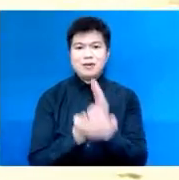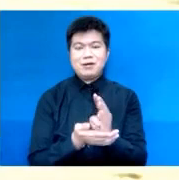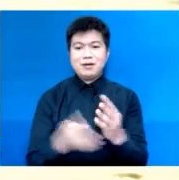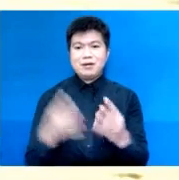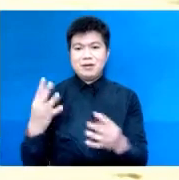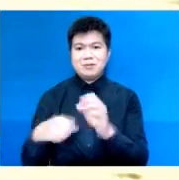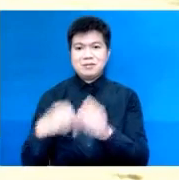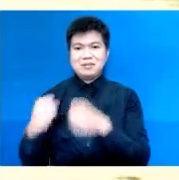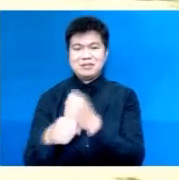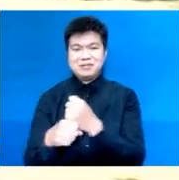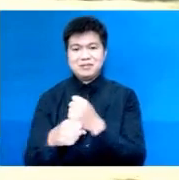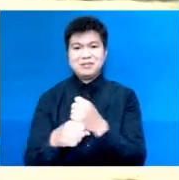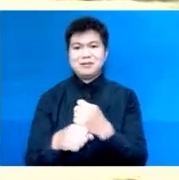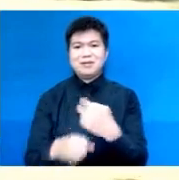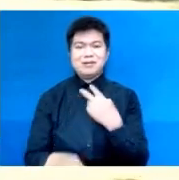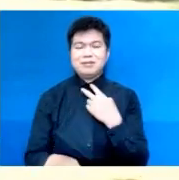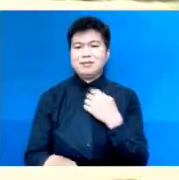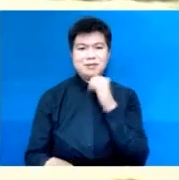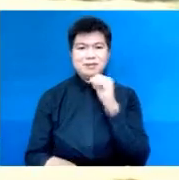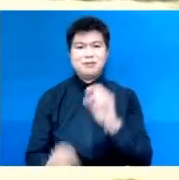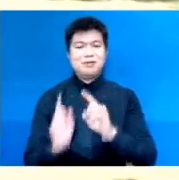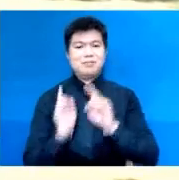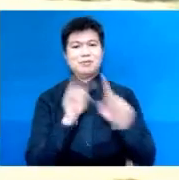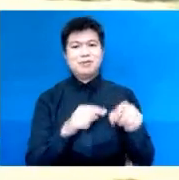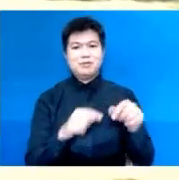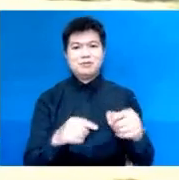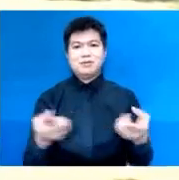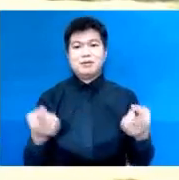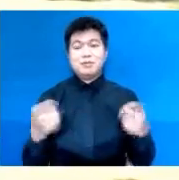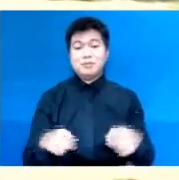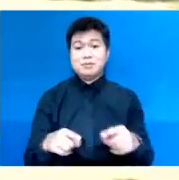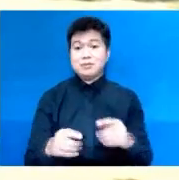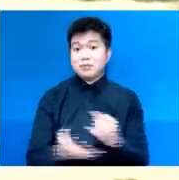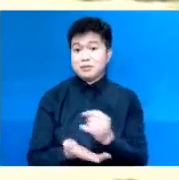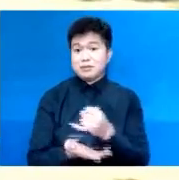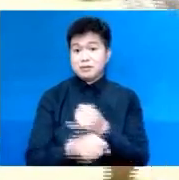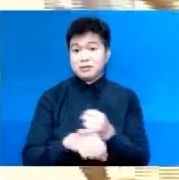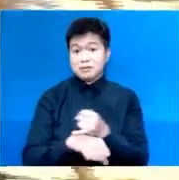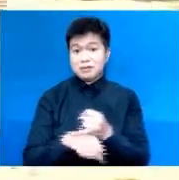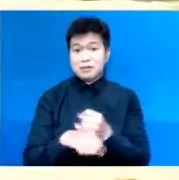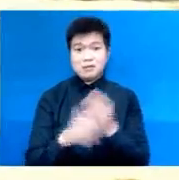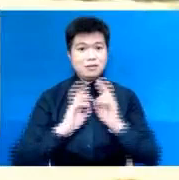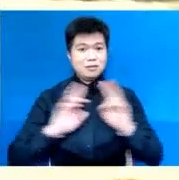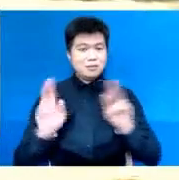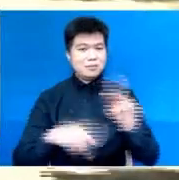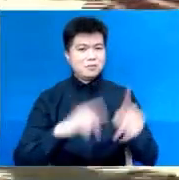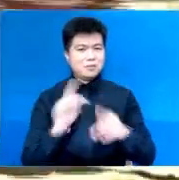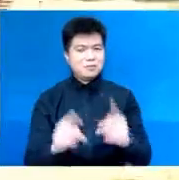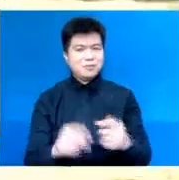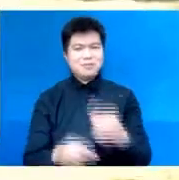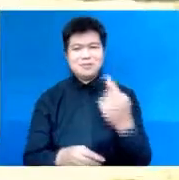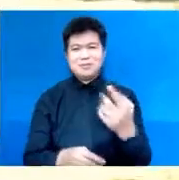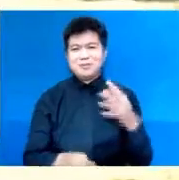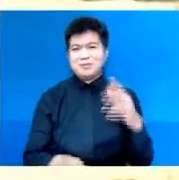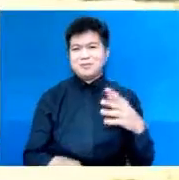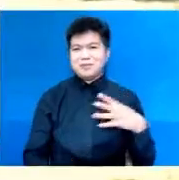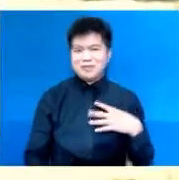isla, handang-handa na ang mga tao, pati na rin ang mga taga dito, sa isa sa pinaka-inaabangang event sa